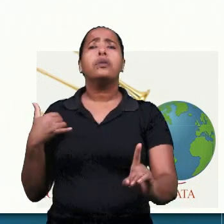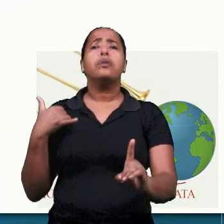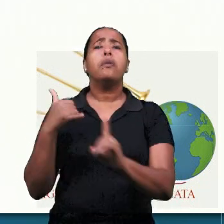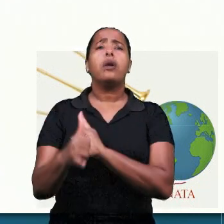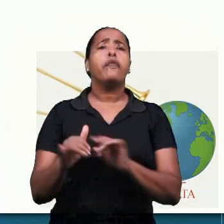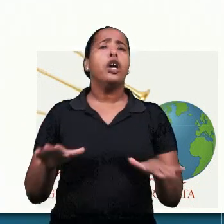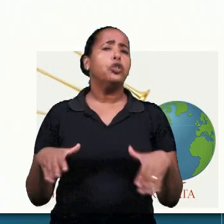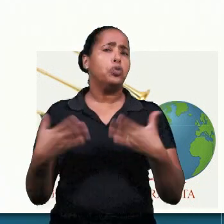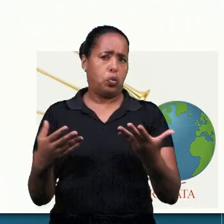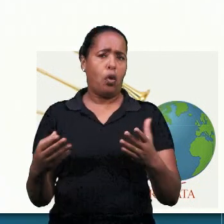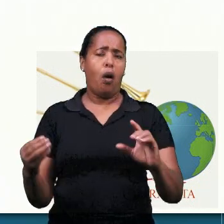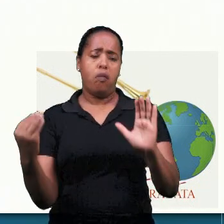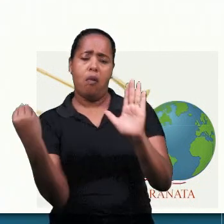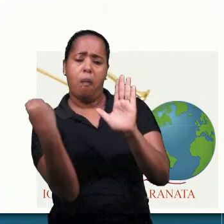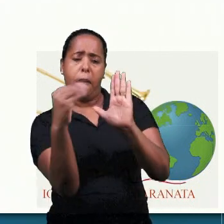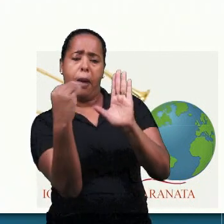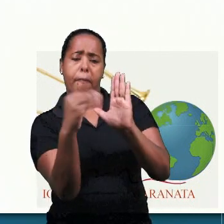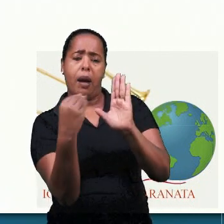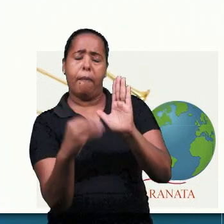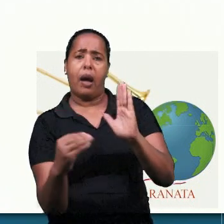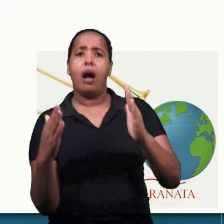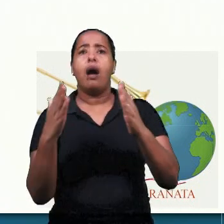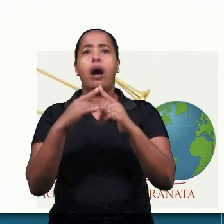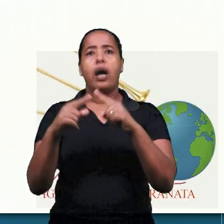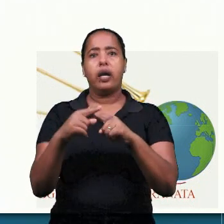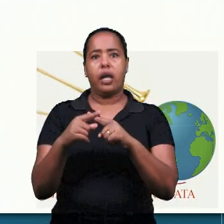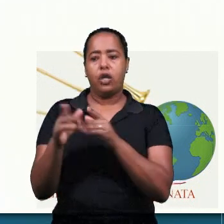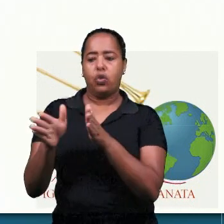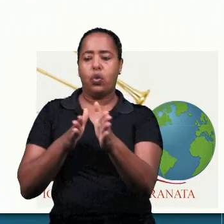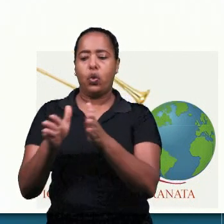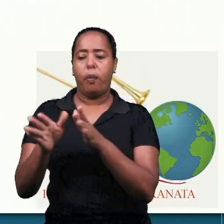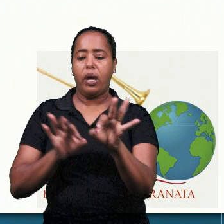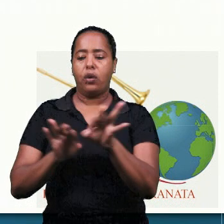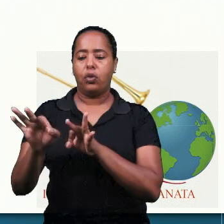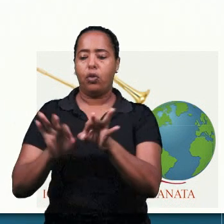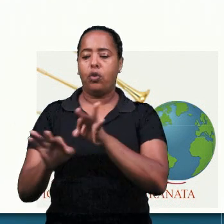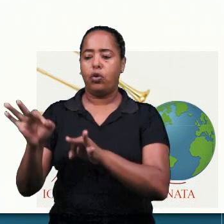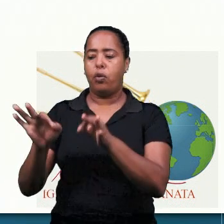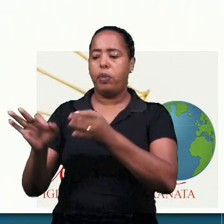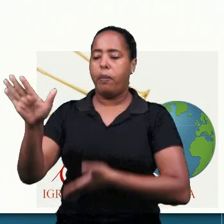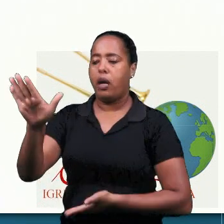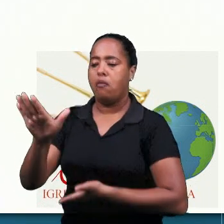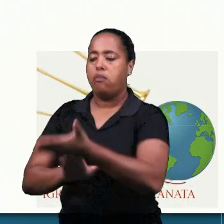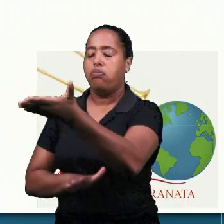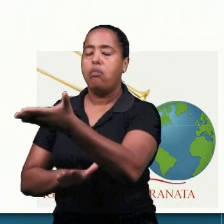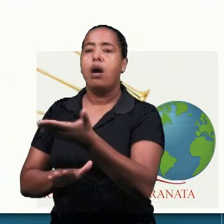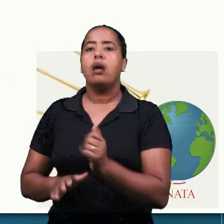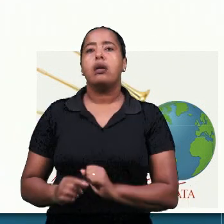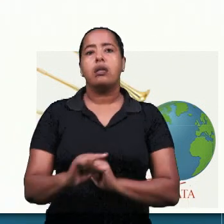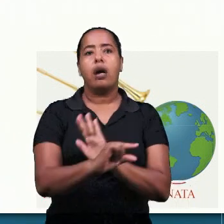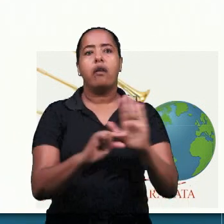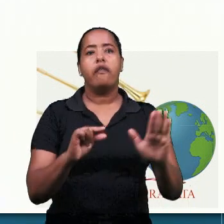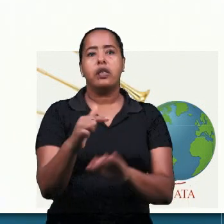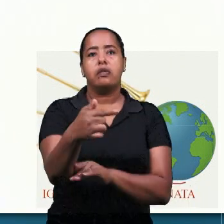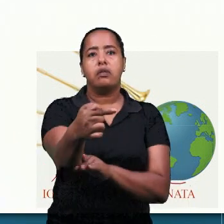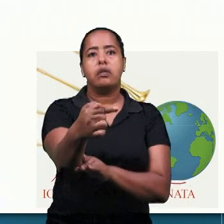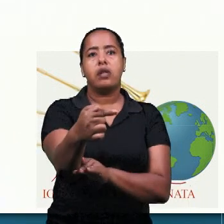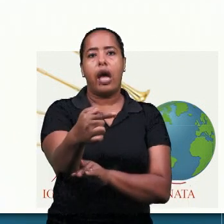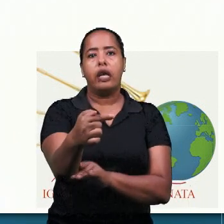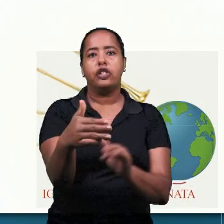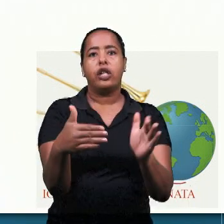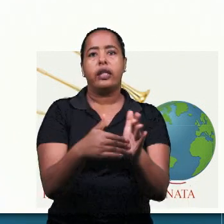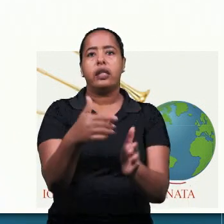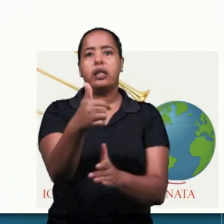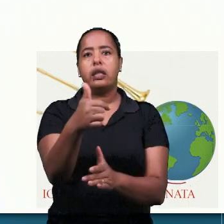sens prophétique qui peut être appliqué à l'Église dans le temps de la préparation pour sa sortie, qui se trouve dans le